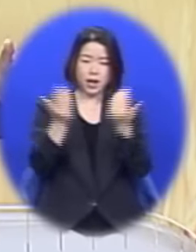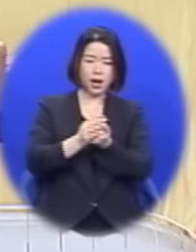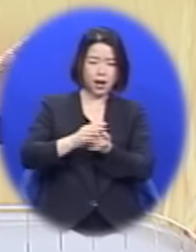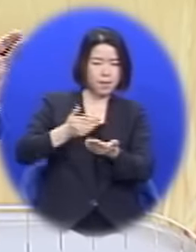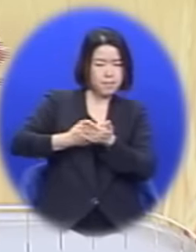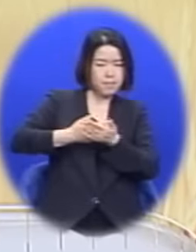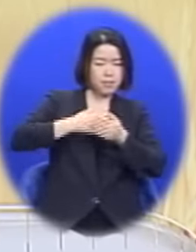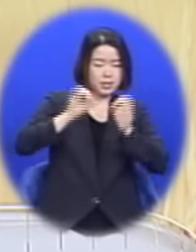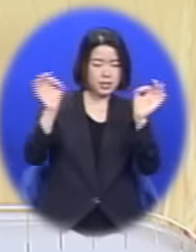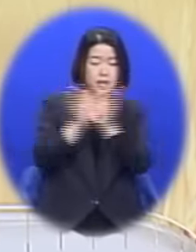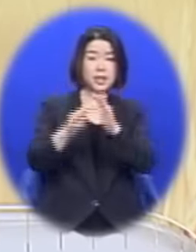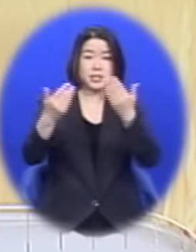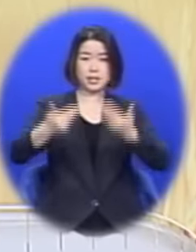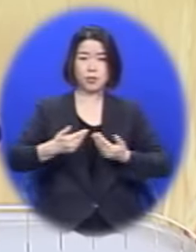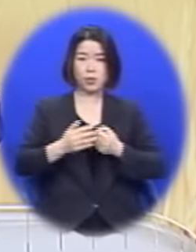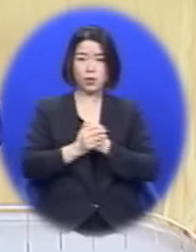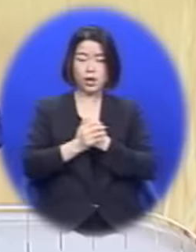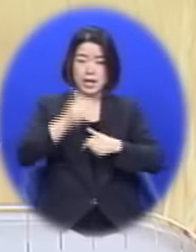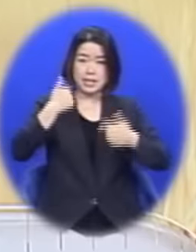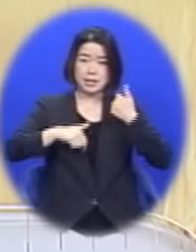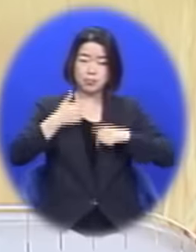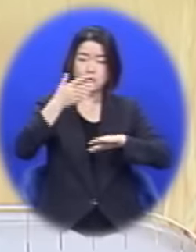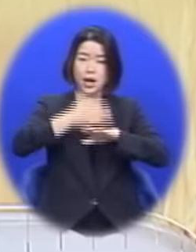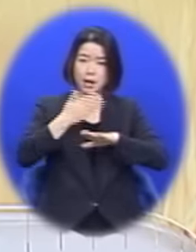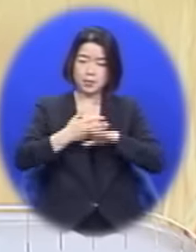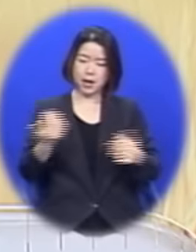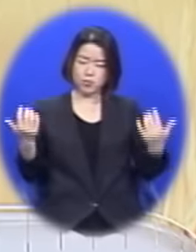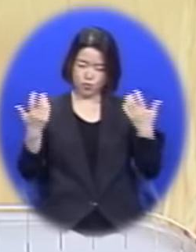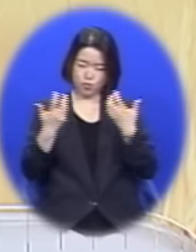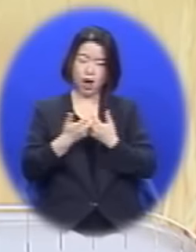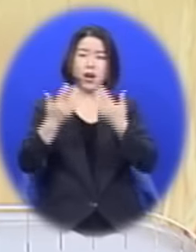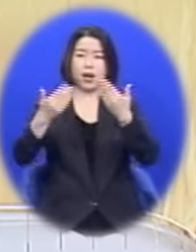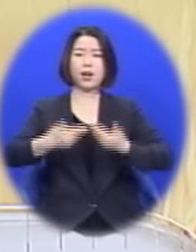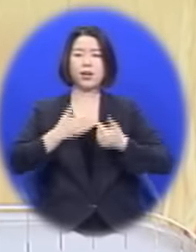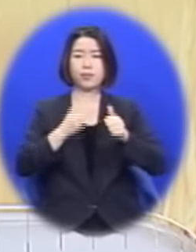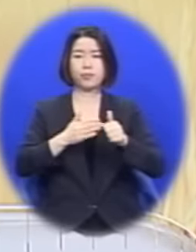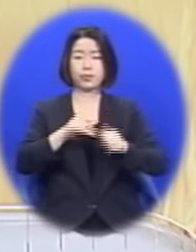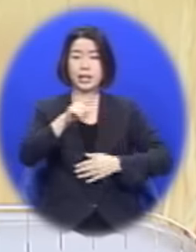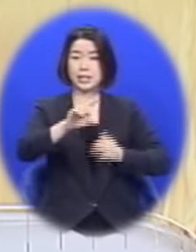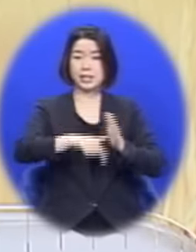하소서. 기쁨과 감사로 충만하게 채워주옵소서.